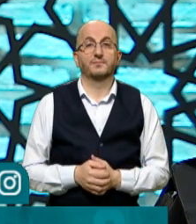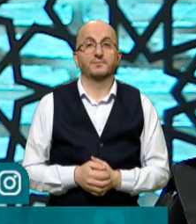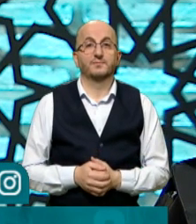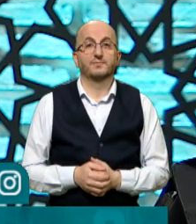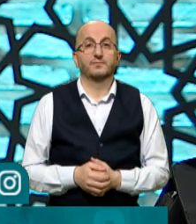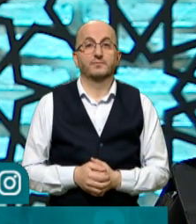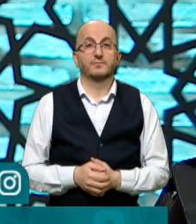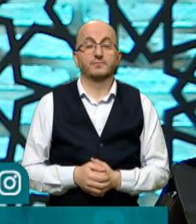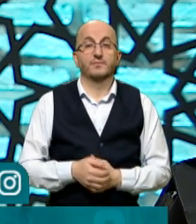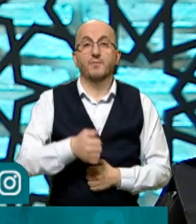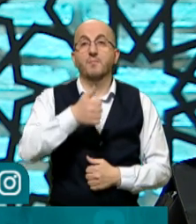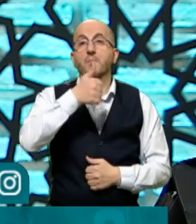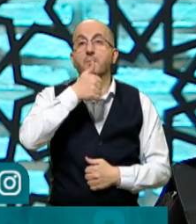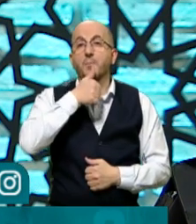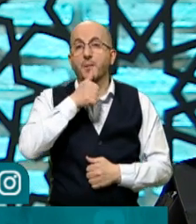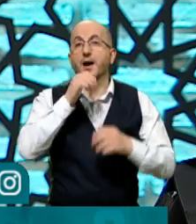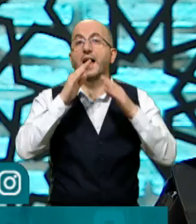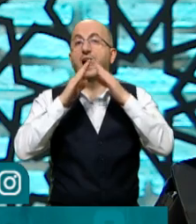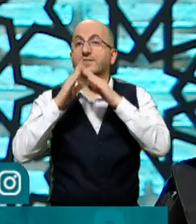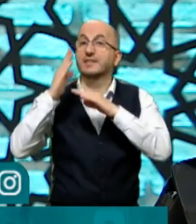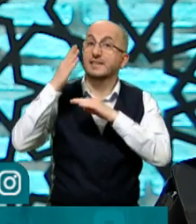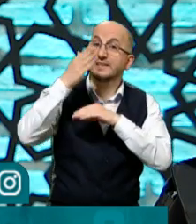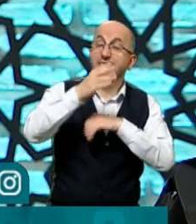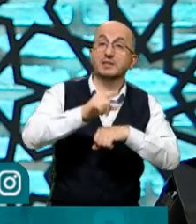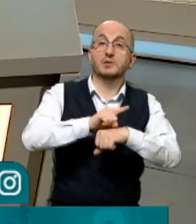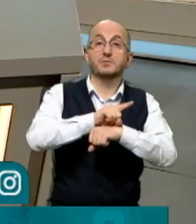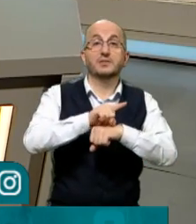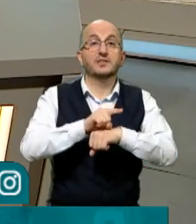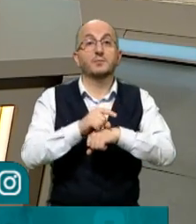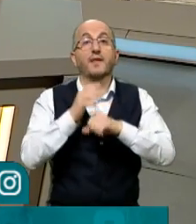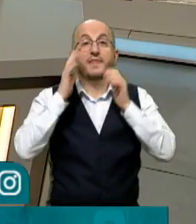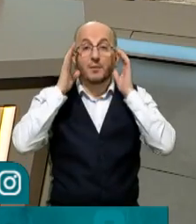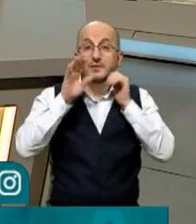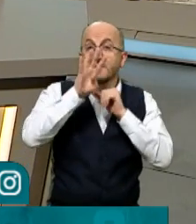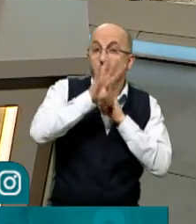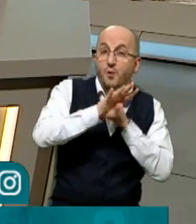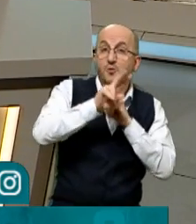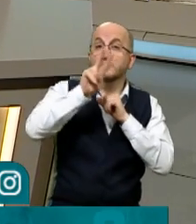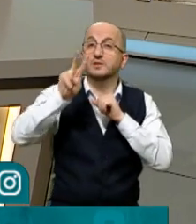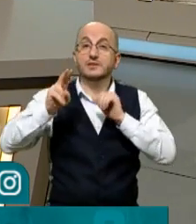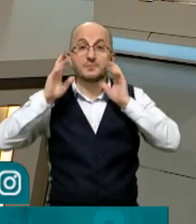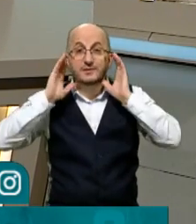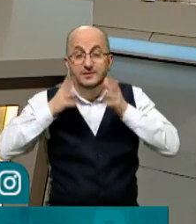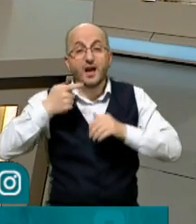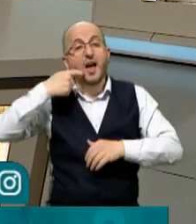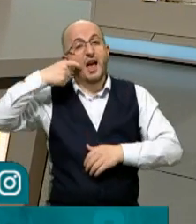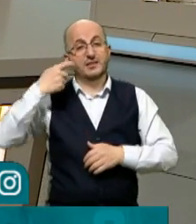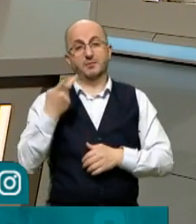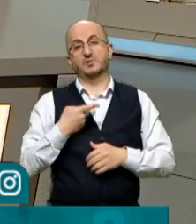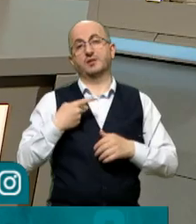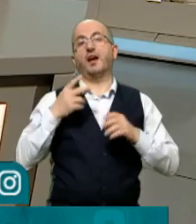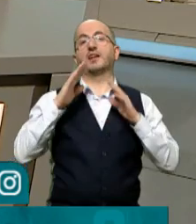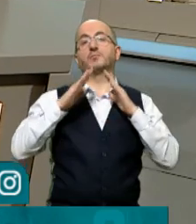oldu. Baba evine gittiğimiz zaman seferi mi oluruz yoksa mukim mi hocam? Orası da hani bizim evimizde, eskiden bizim evimizdi